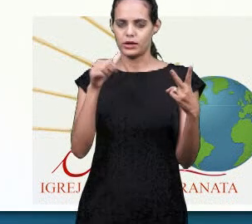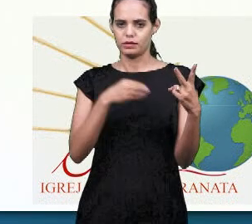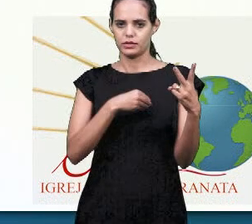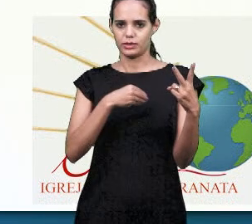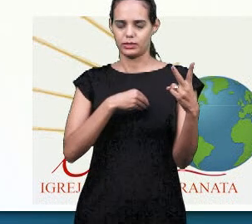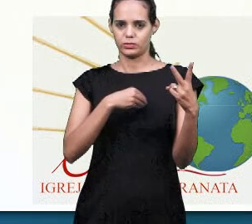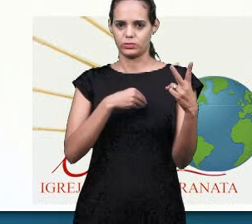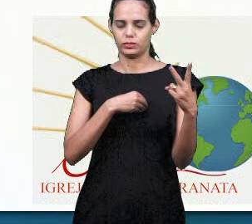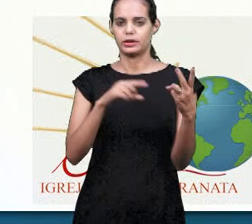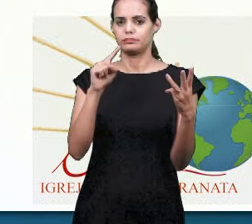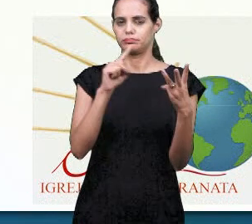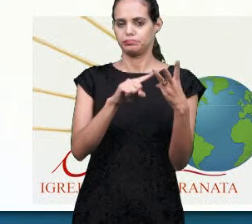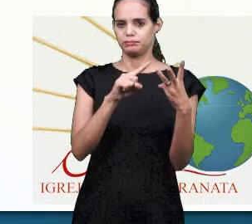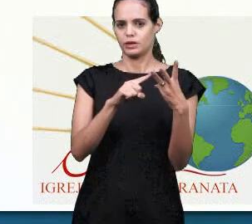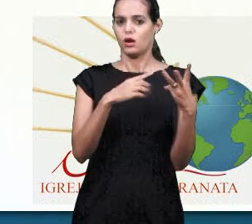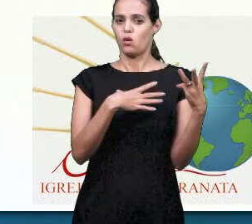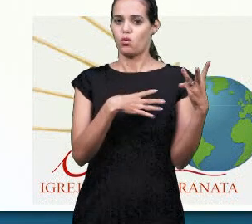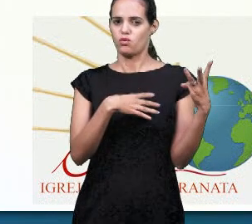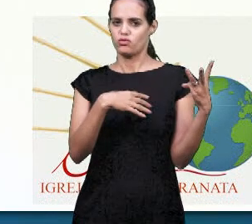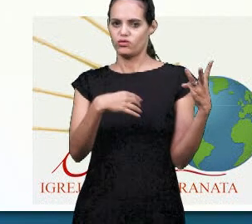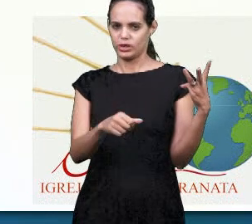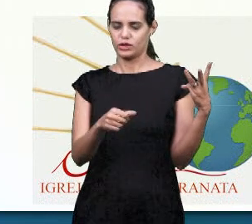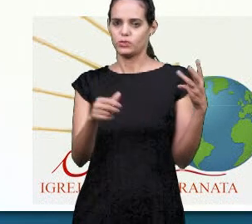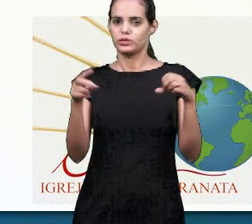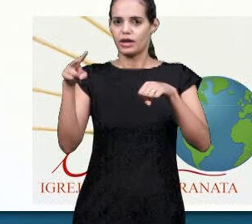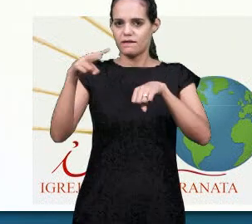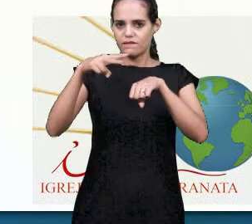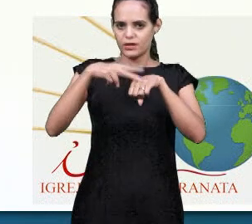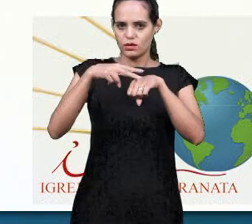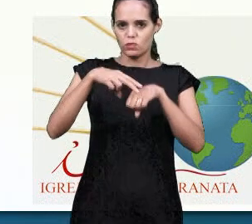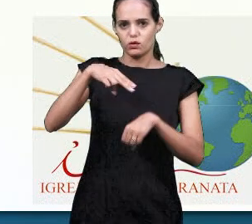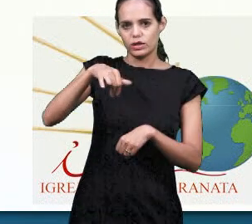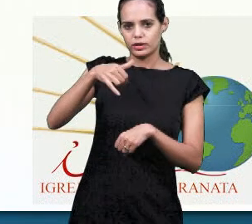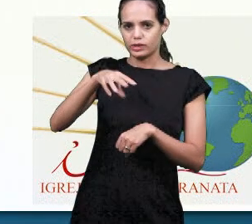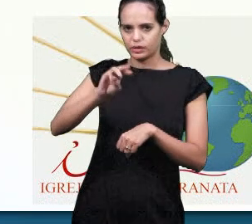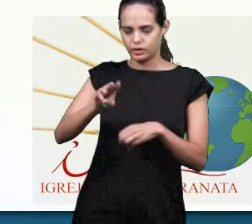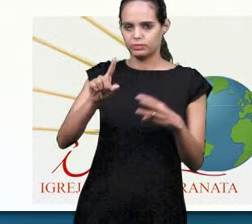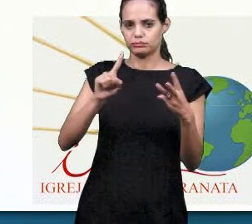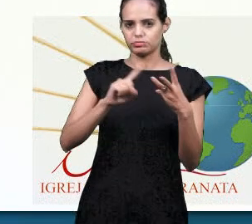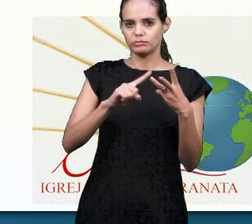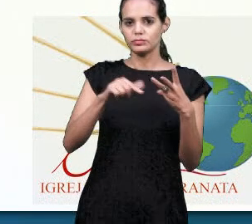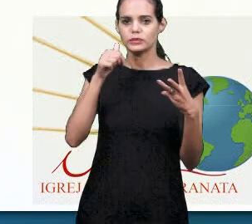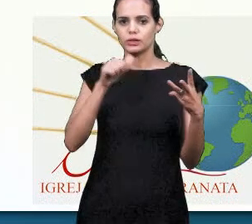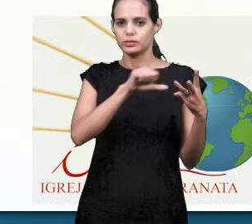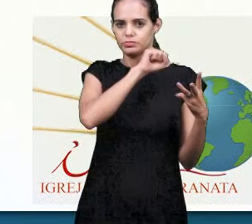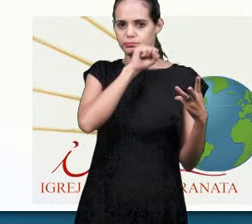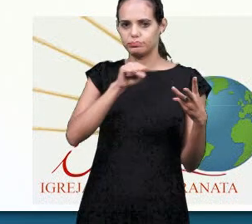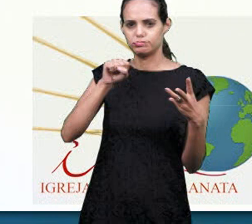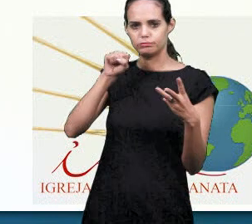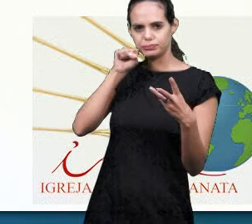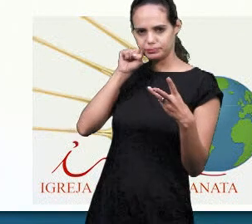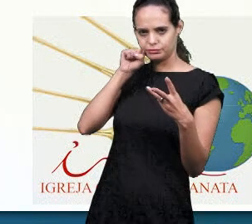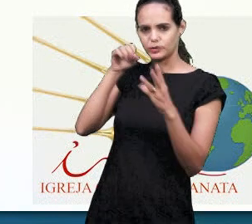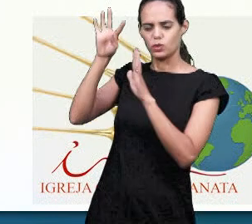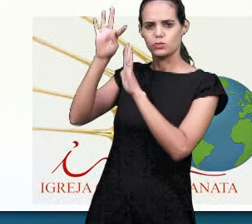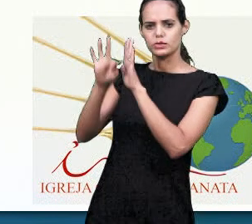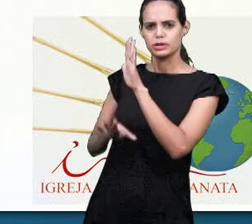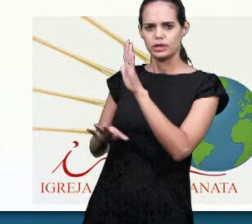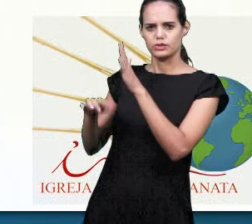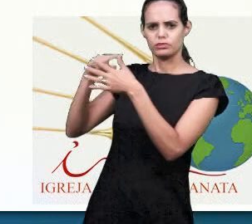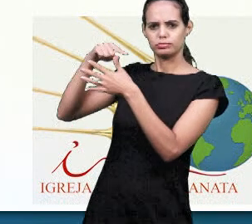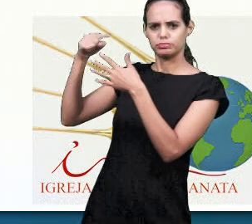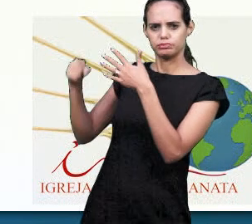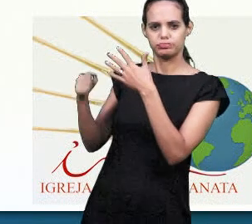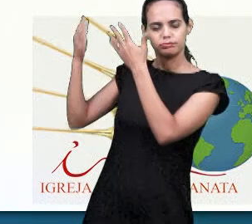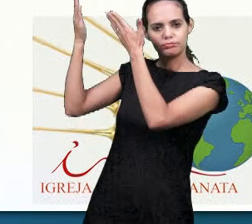le fils de la veuve de Naïm et la femme samaritaine. Les textes sont rappelés ici à côté, par rapport à chacune de